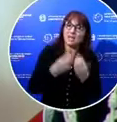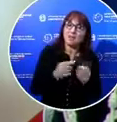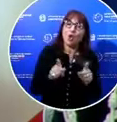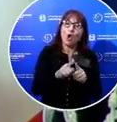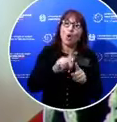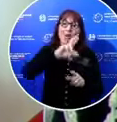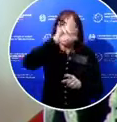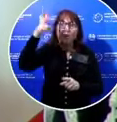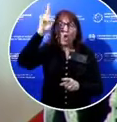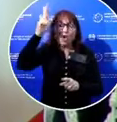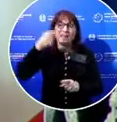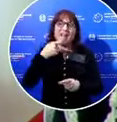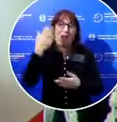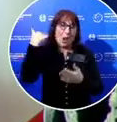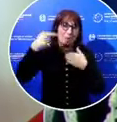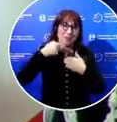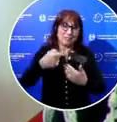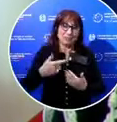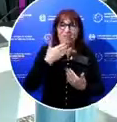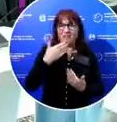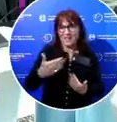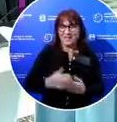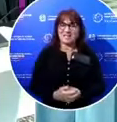Gallo. Grazie.